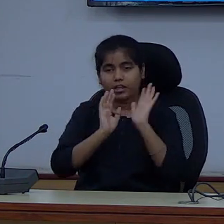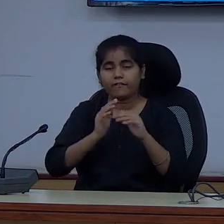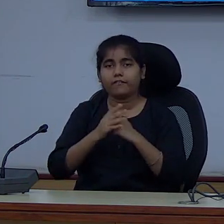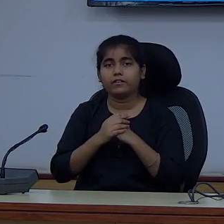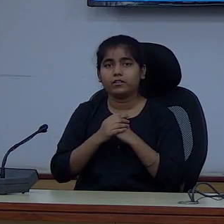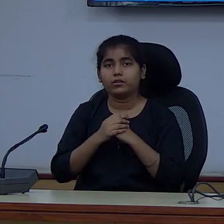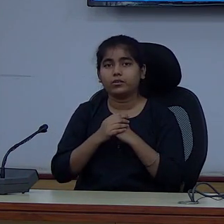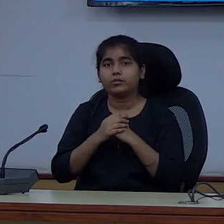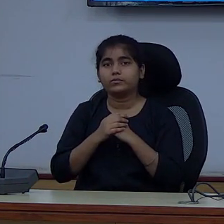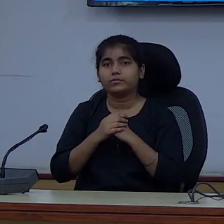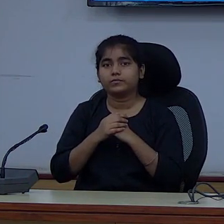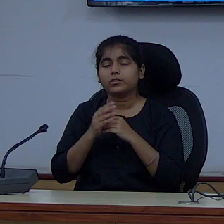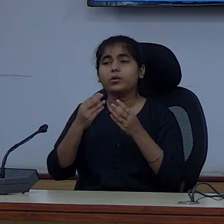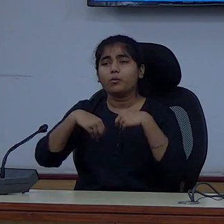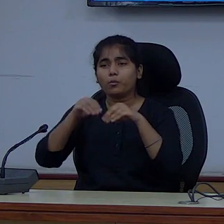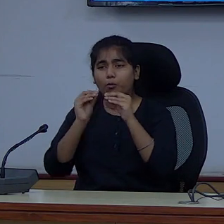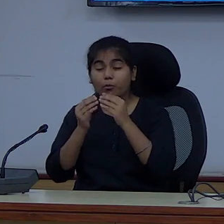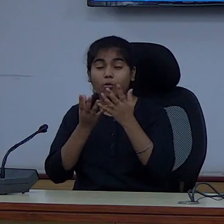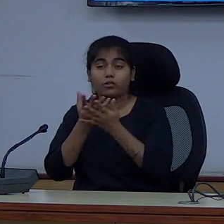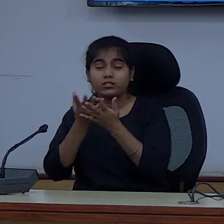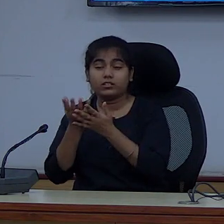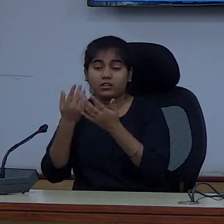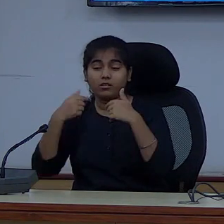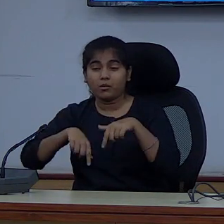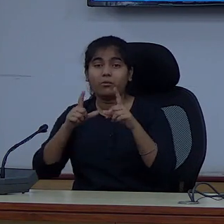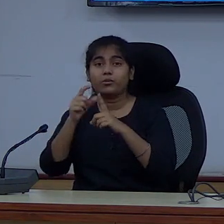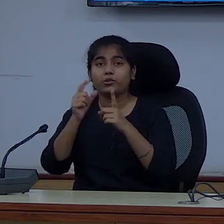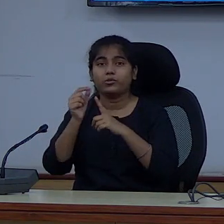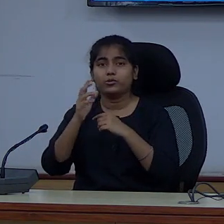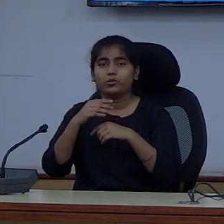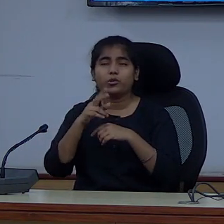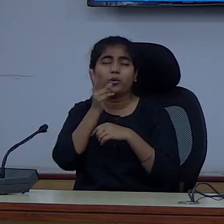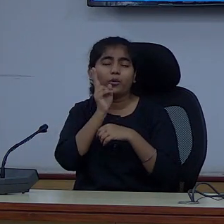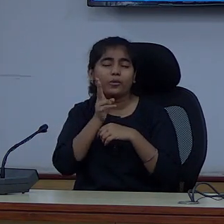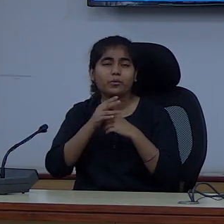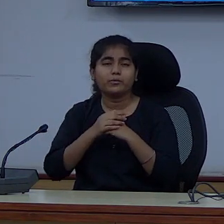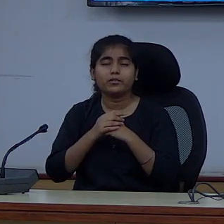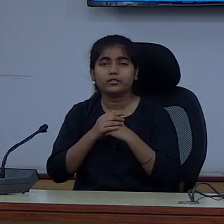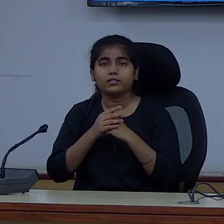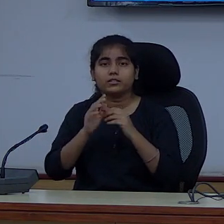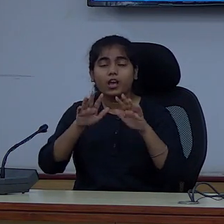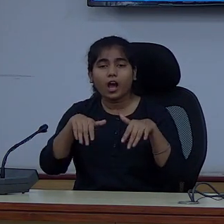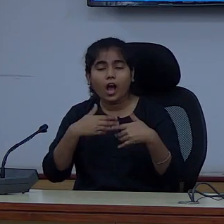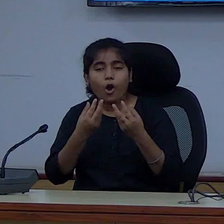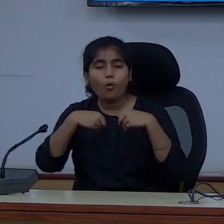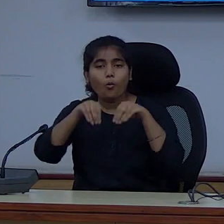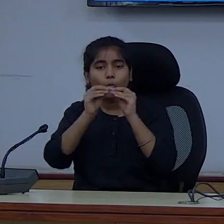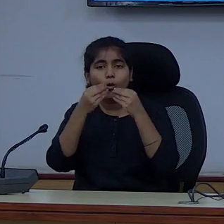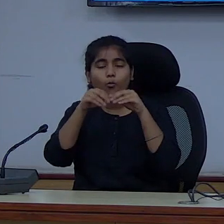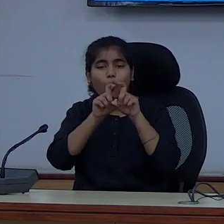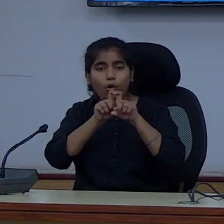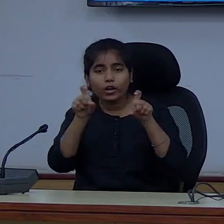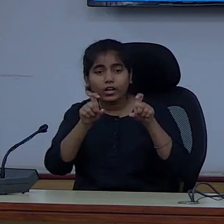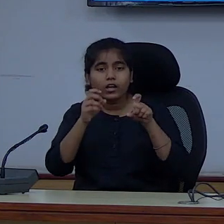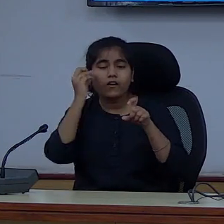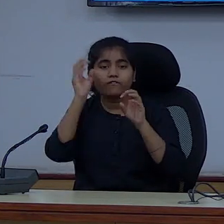बात को भी जानने की कोशिश करते हैं। चलिए, हमने ई बुक का ऐप भी देख लिया, वहाँ पर भी सूचनाएँ उपलब्ध हैं, और काफ़ी सारी ऐसी बातें हैं जो हमें निश्चित रूप से अभी